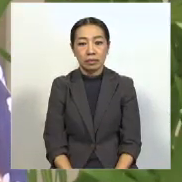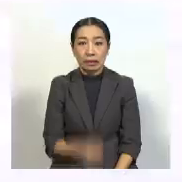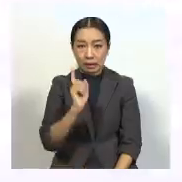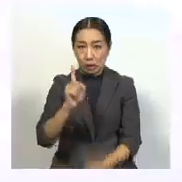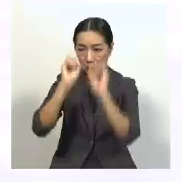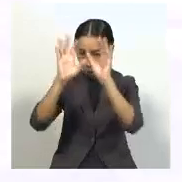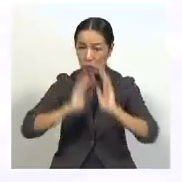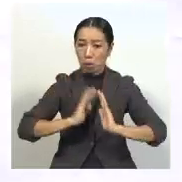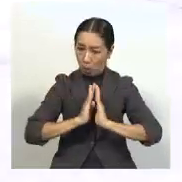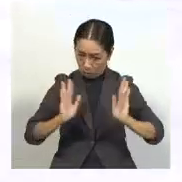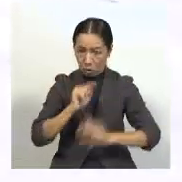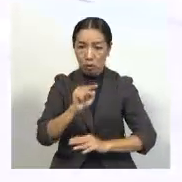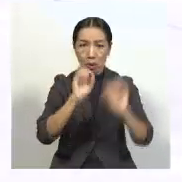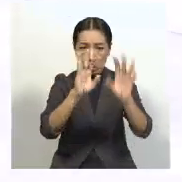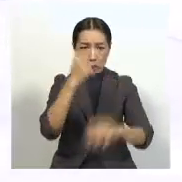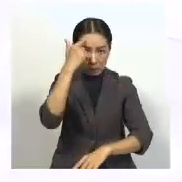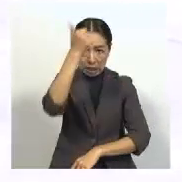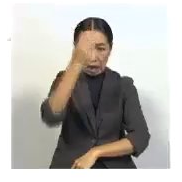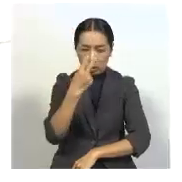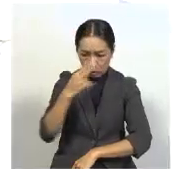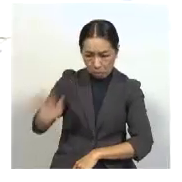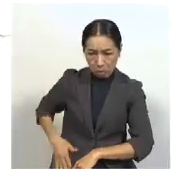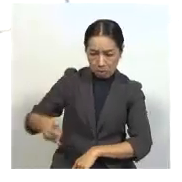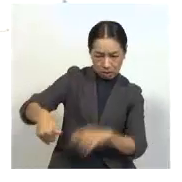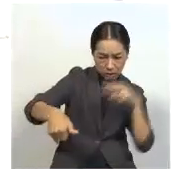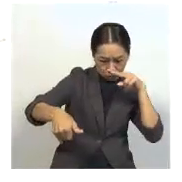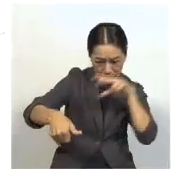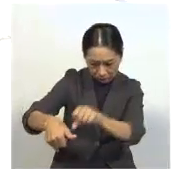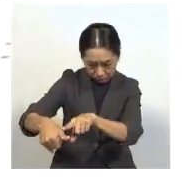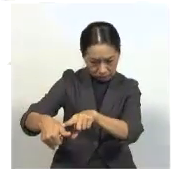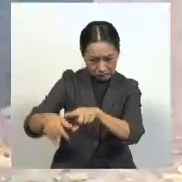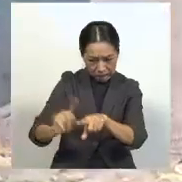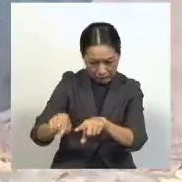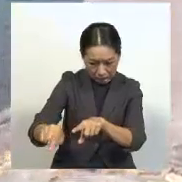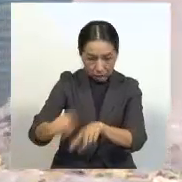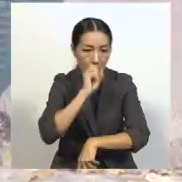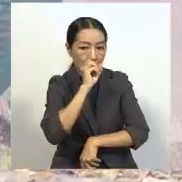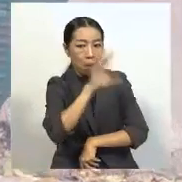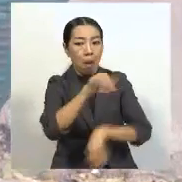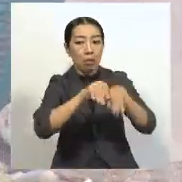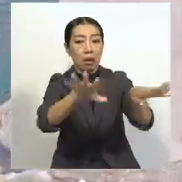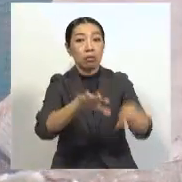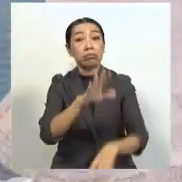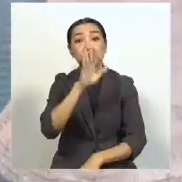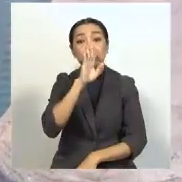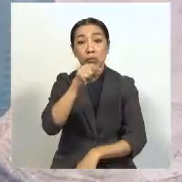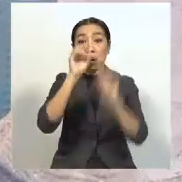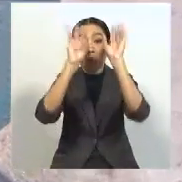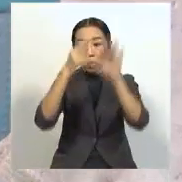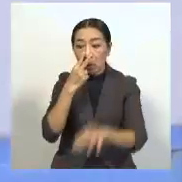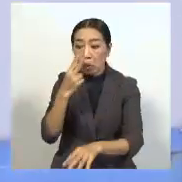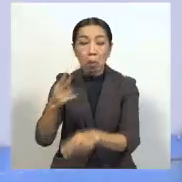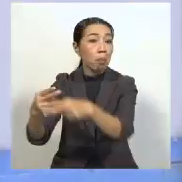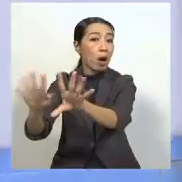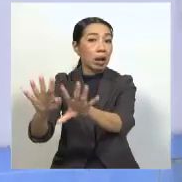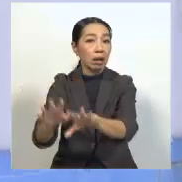ครูนะคะที่มีการสังเกตอาการของสุนัขแล้วก็ไปแจ้งได้ทันด้วยรอบคอบจริงๆนะ คือถ้าเกิดครูไม่แจ้งเนี่ยคนก็ไม่ได้ไปเฝ้าดูสุนัขตัวที่